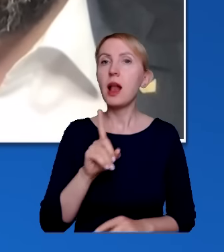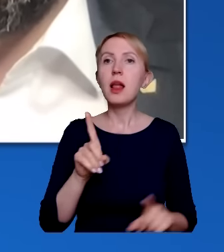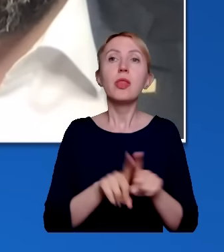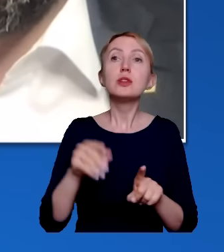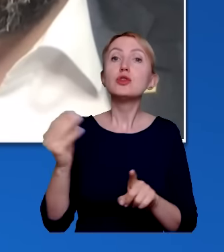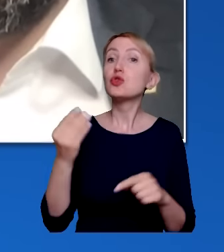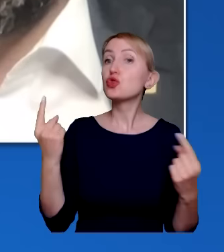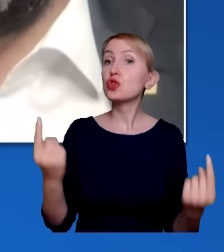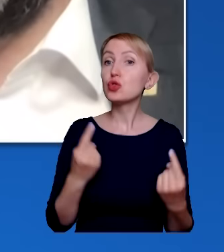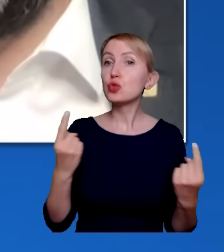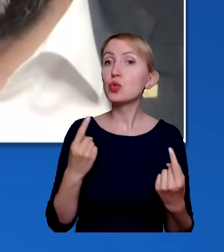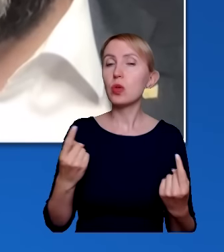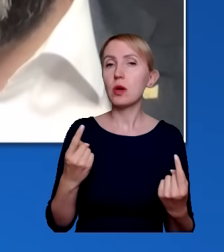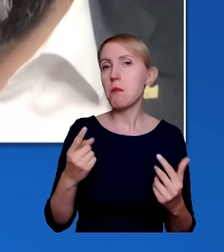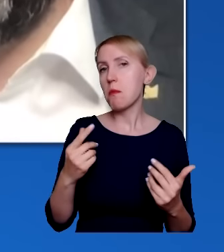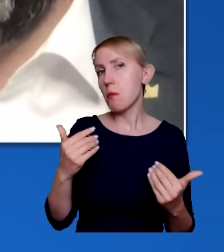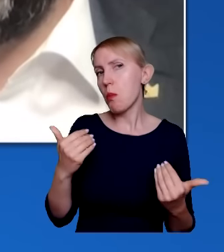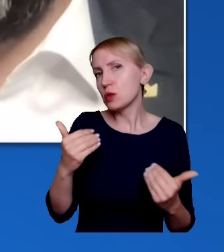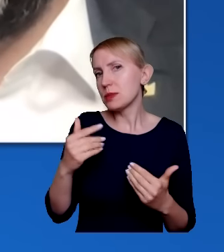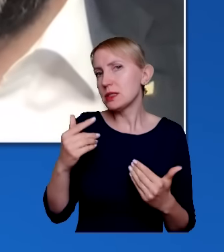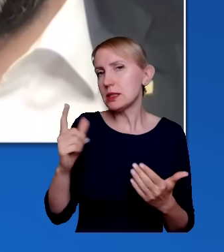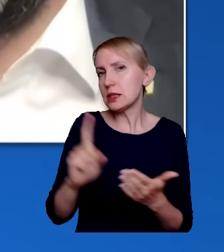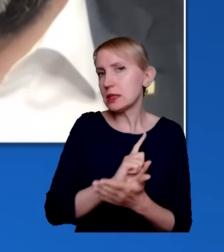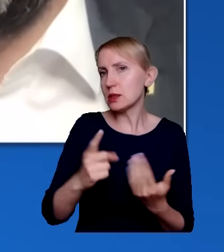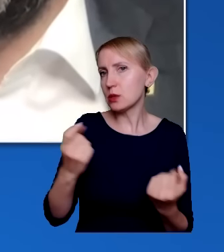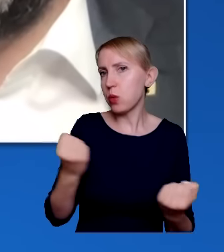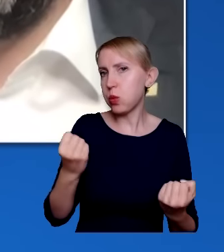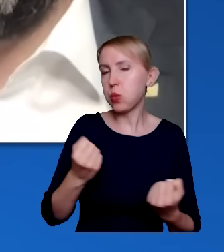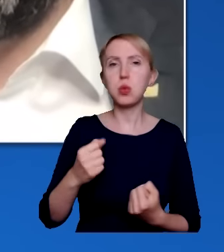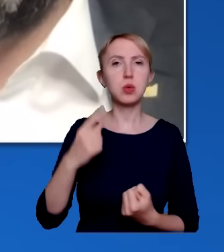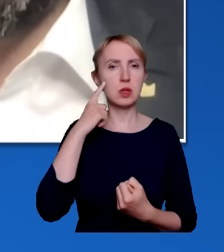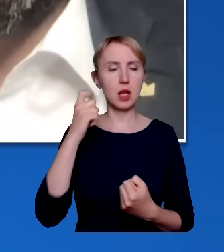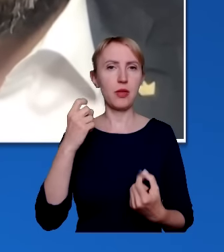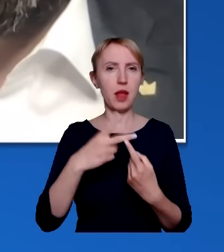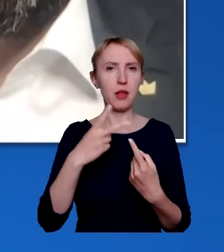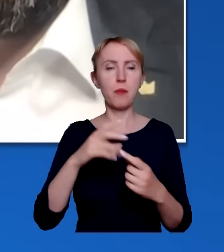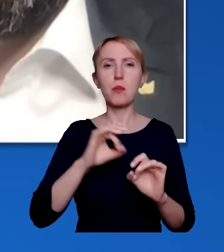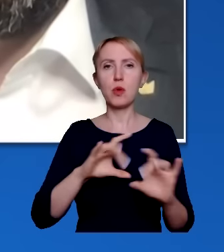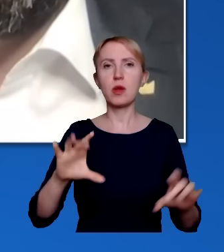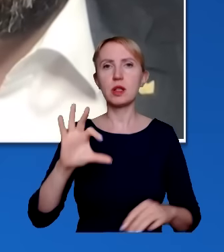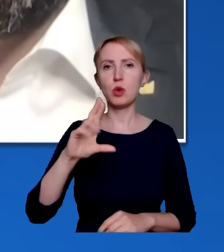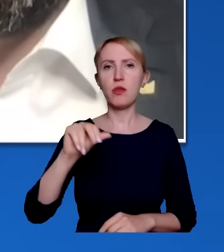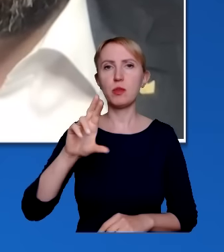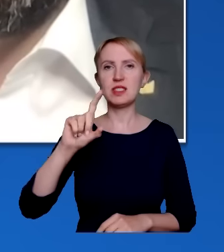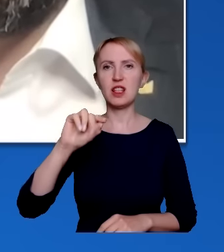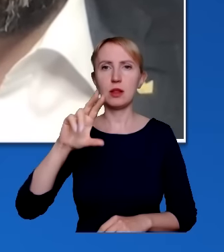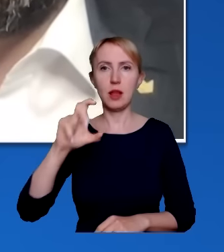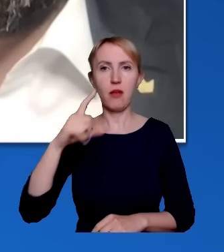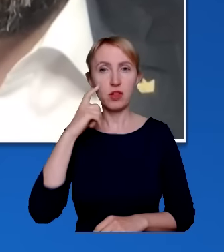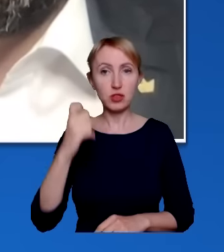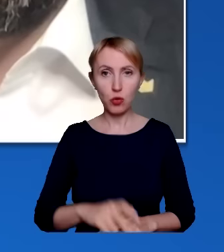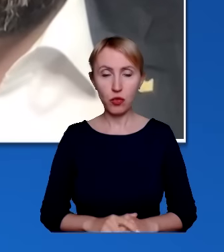sytuację która potencjalnie jest niezwykle groźna na którą dziś zwrócił uwagę na naszej antenie pan profesor Sławomir Cenckiewicz że ta